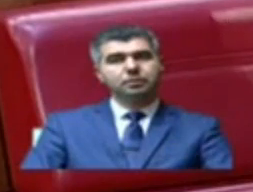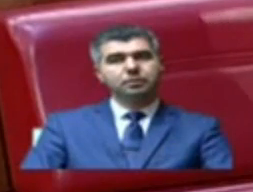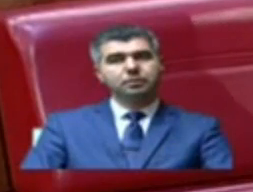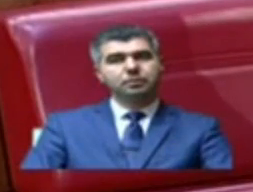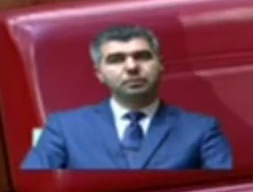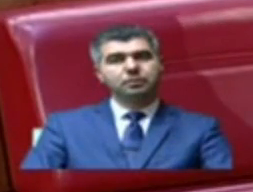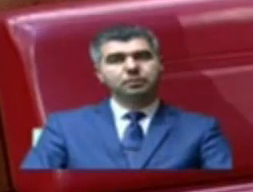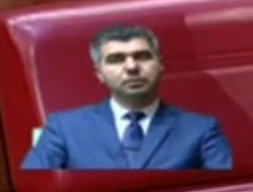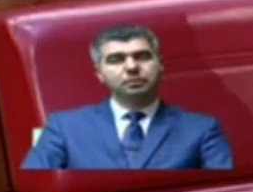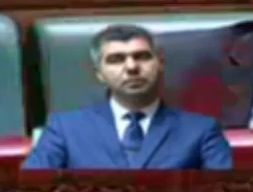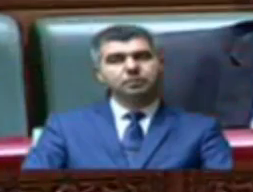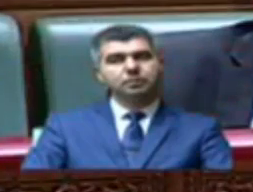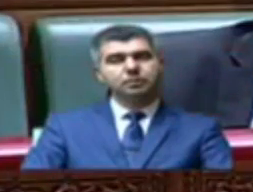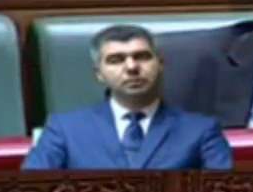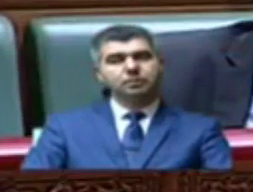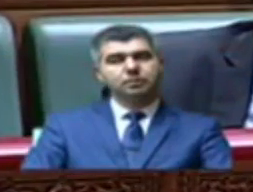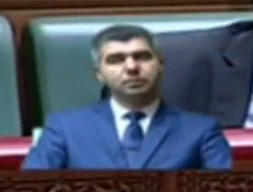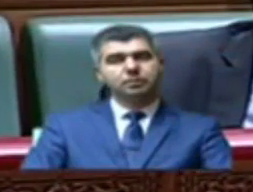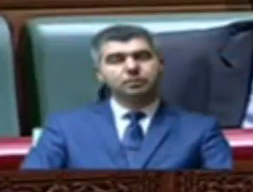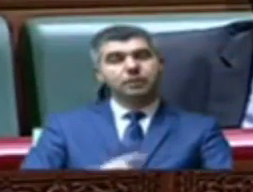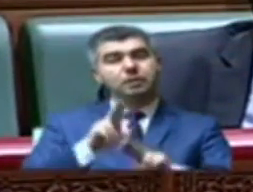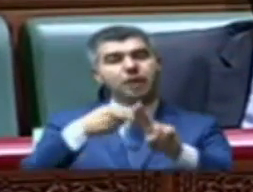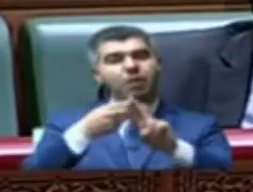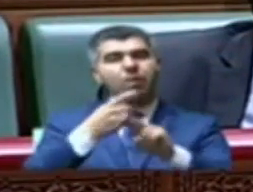ما بغينا نجاوبوكم، ما بخلونا شو تقول؟